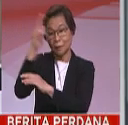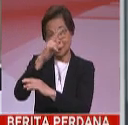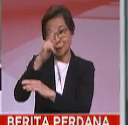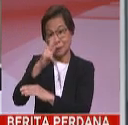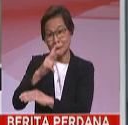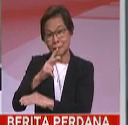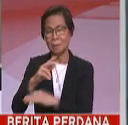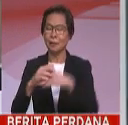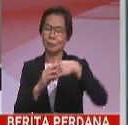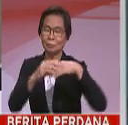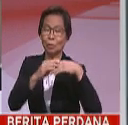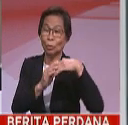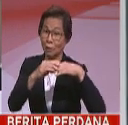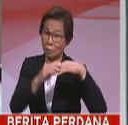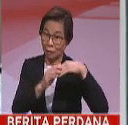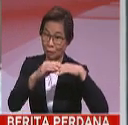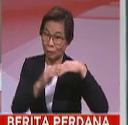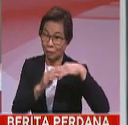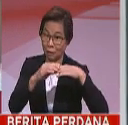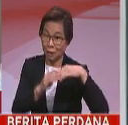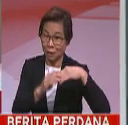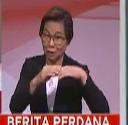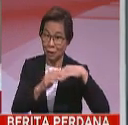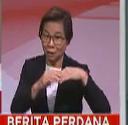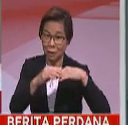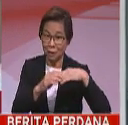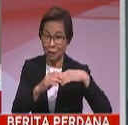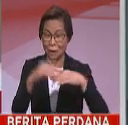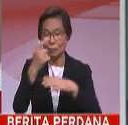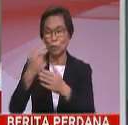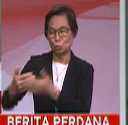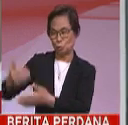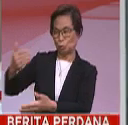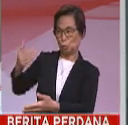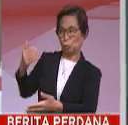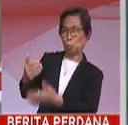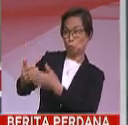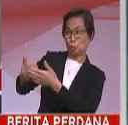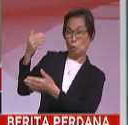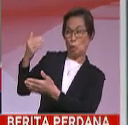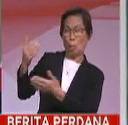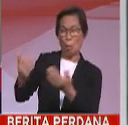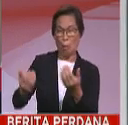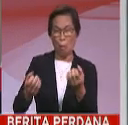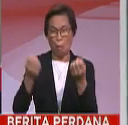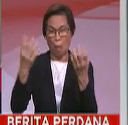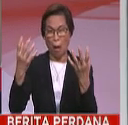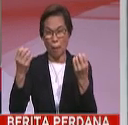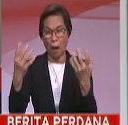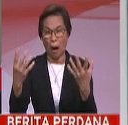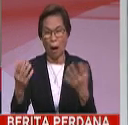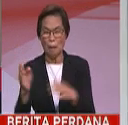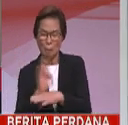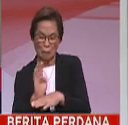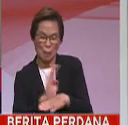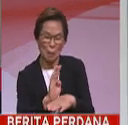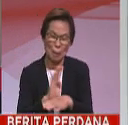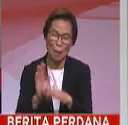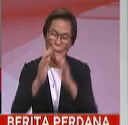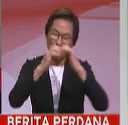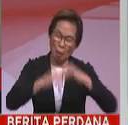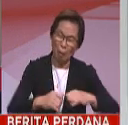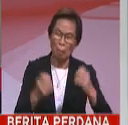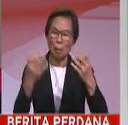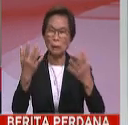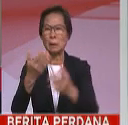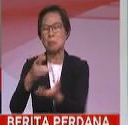boleh bagi kelonggaran dekat sektor ekonomi sebab sebelum ni banyak company, banyak business collapse, banyak